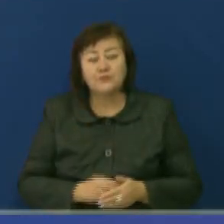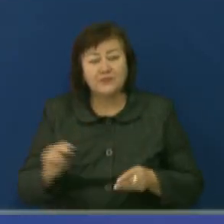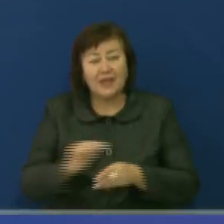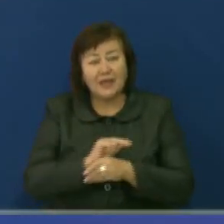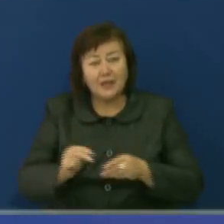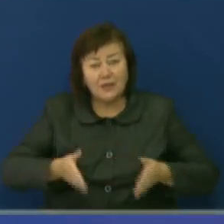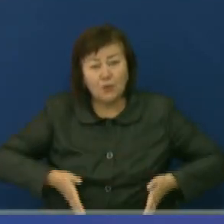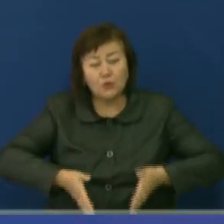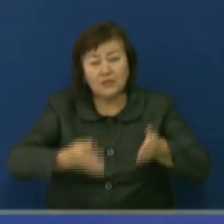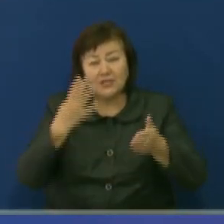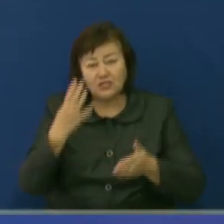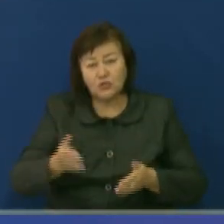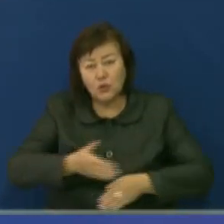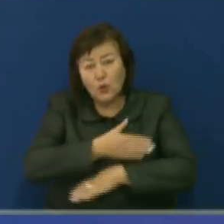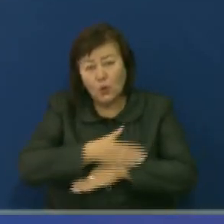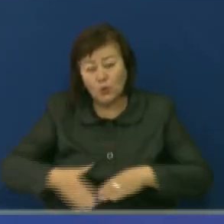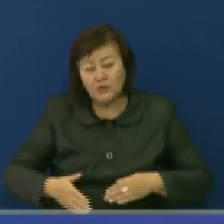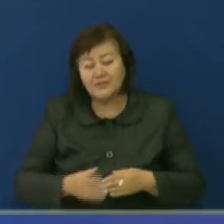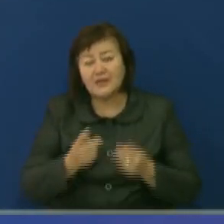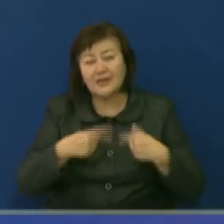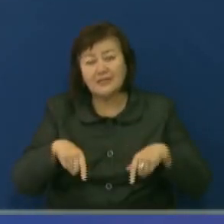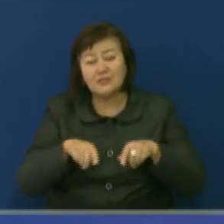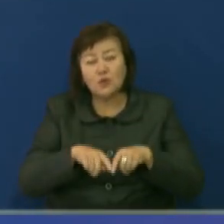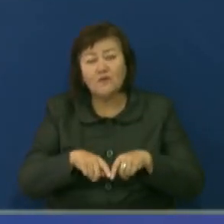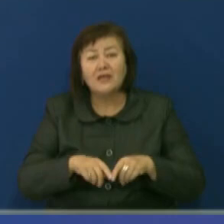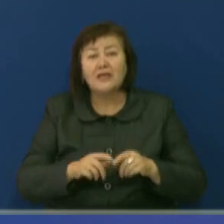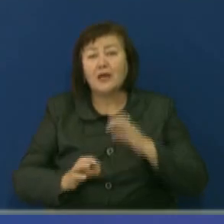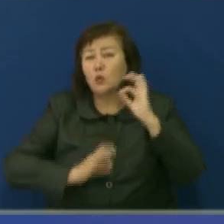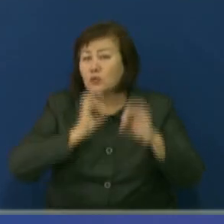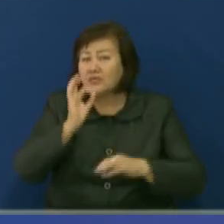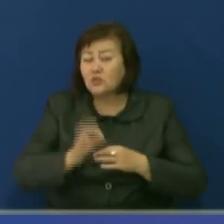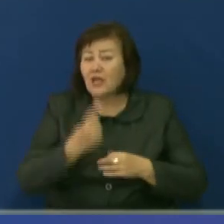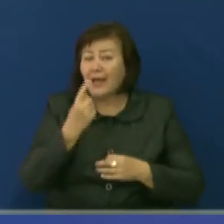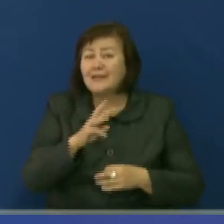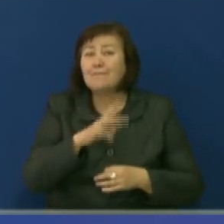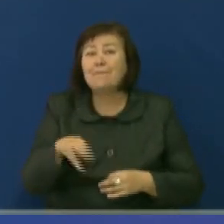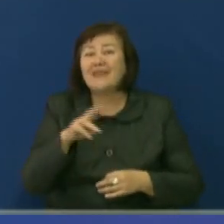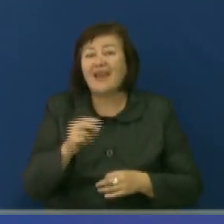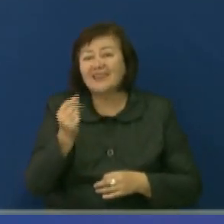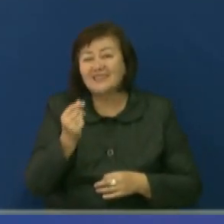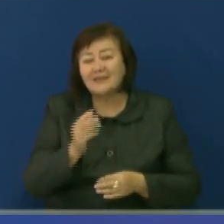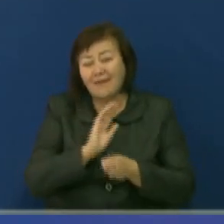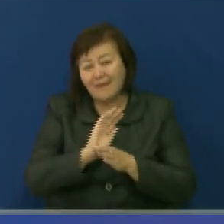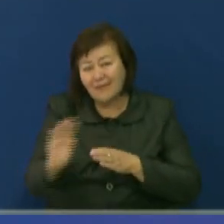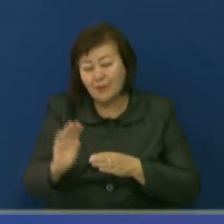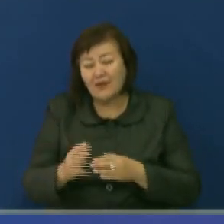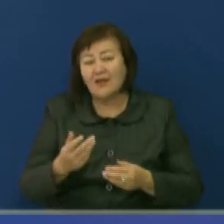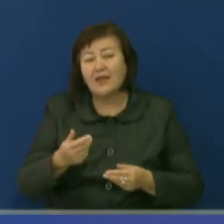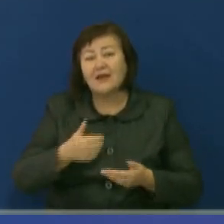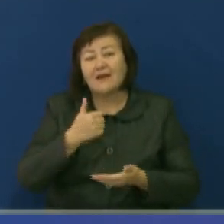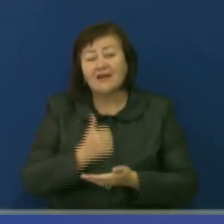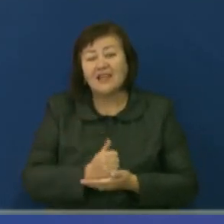Ремонт дорог на четырех улицах города ведется в две смены. Всего на эти улицы выделен 1 миллиард тенге. Аким города Покыджан